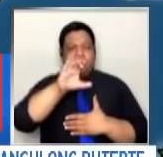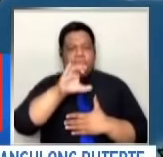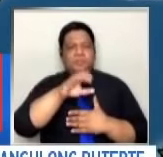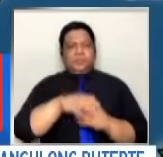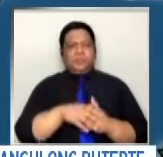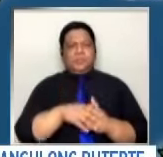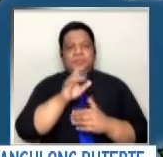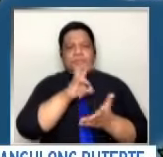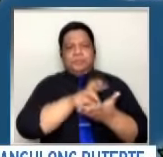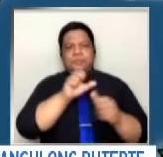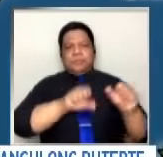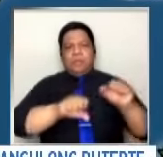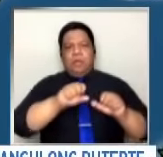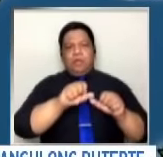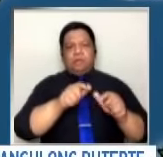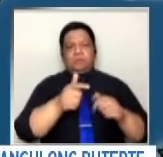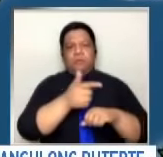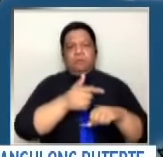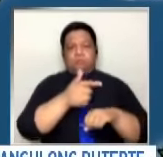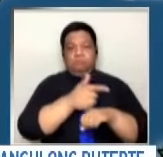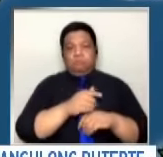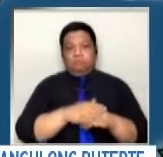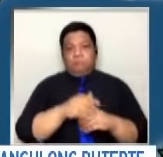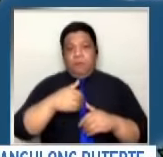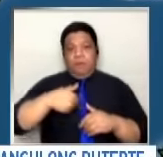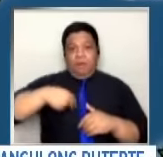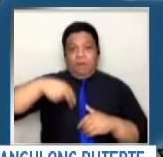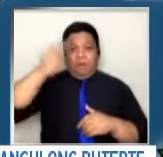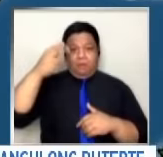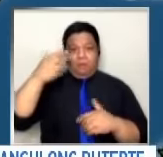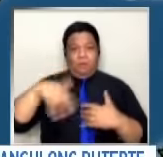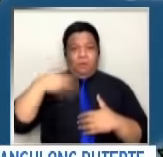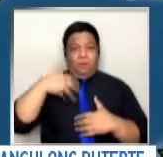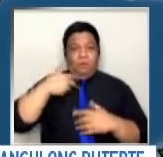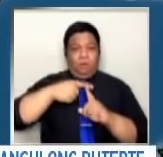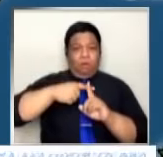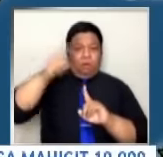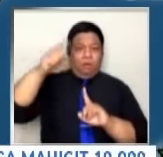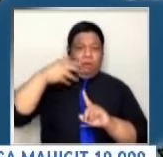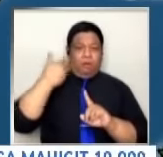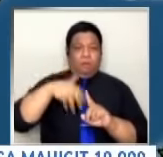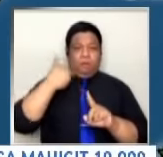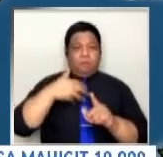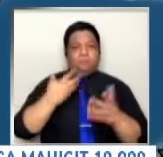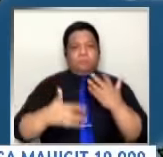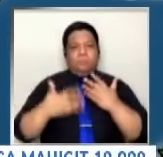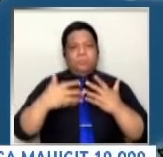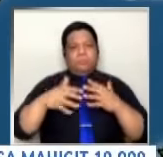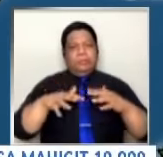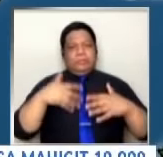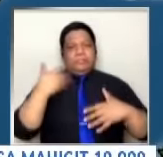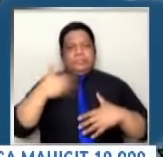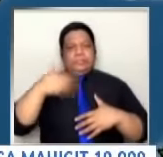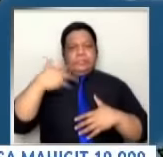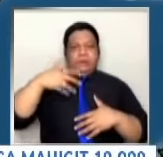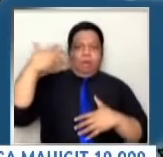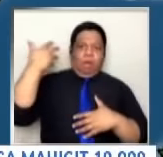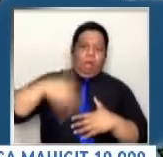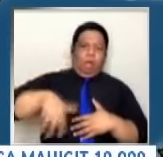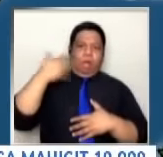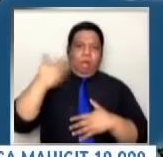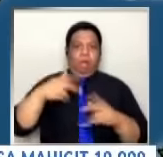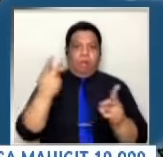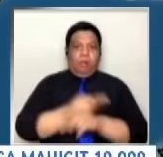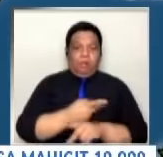kapuso. At kapag ganito katataas yung mga init factor, posible po yung heat cramps at heat exhaustion. Kaya ito, mga